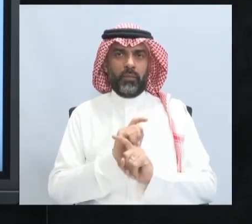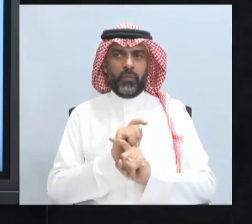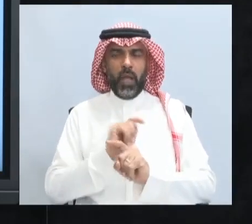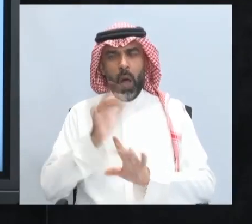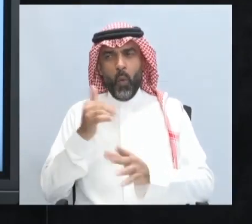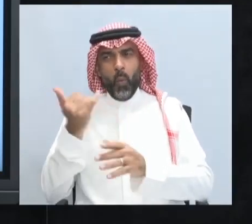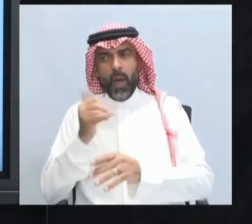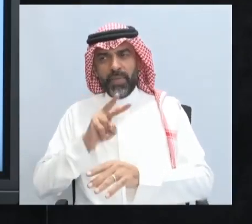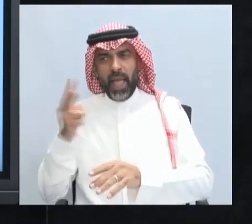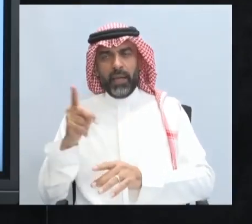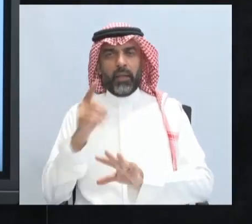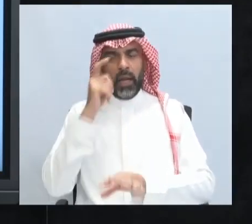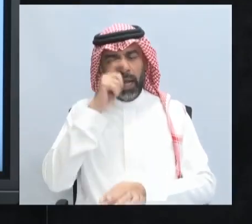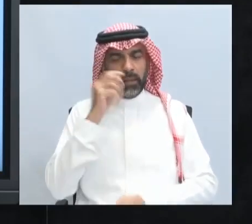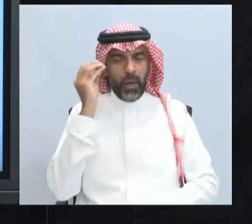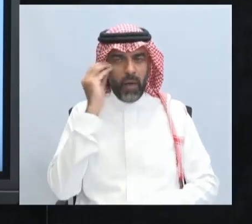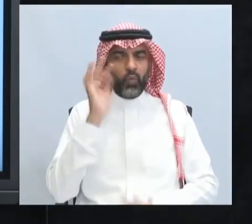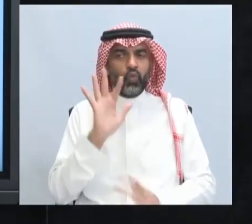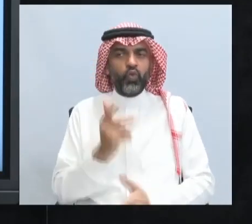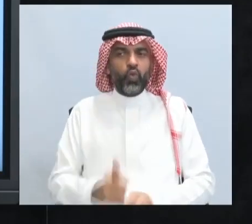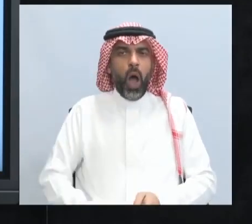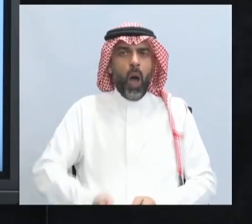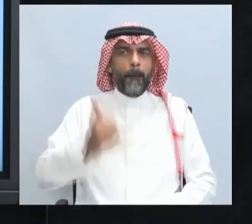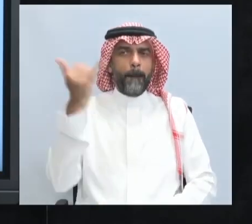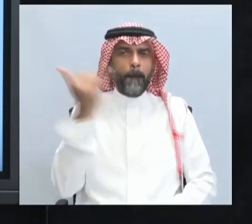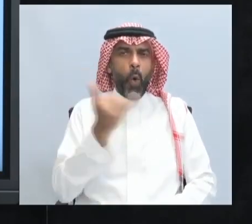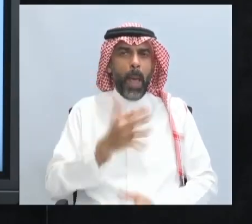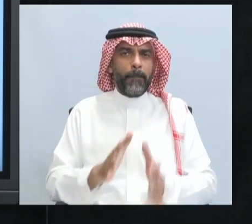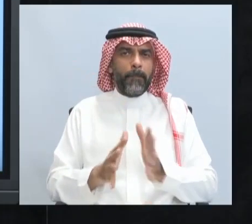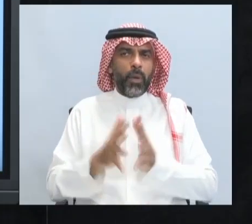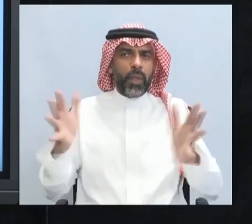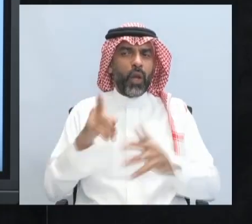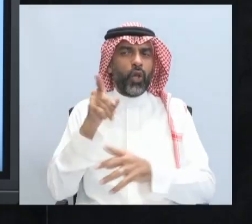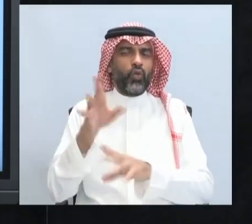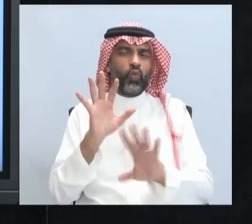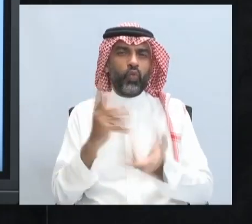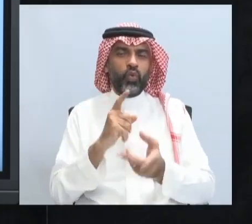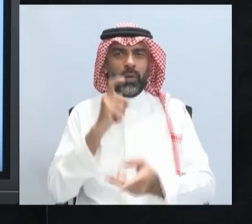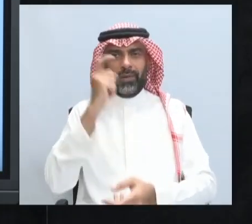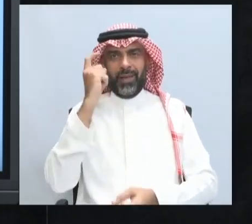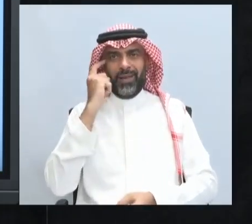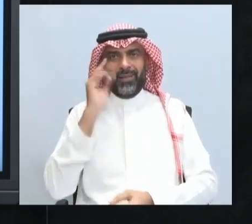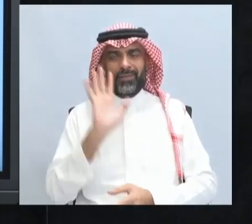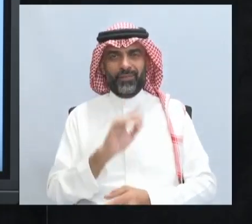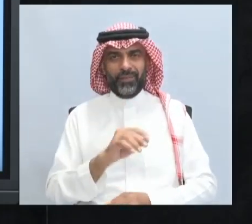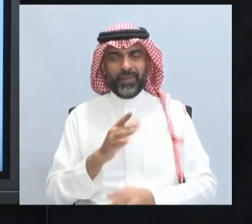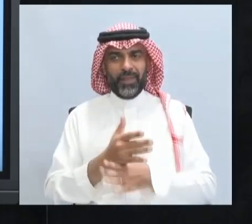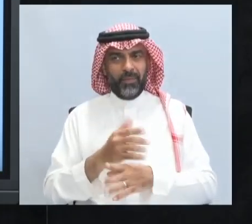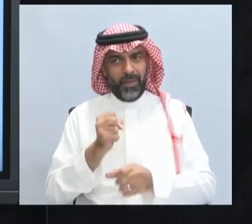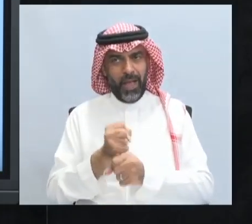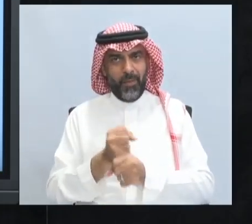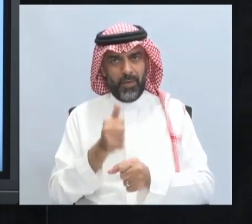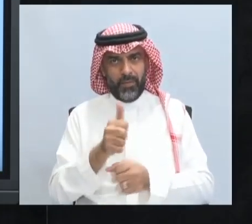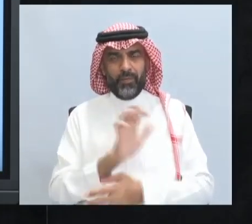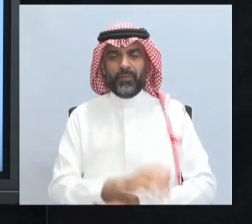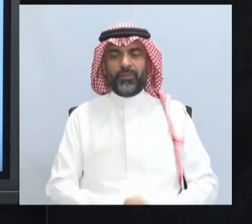ترتيبات واولويات يرى انها مهمه هذا الرئيس وبالتالي لكي تستمر معه وتعمل معه بشكل ايجابي لابد